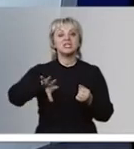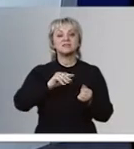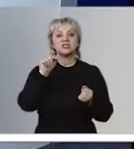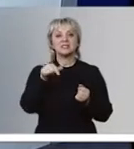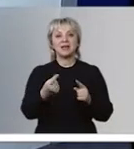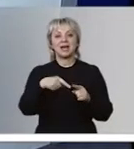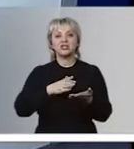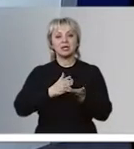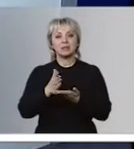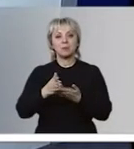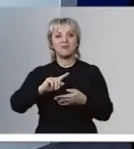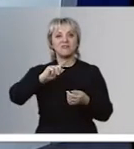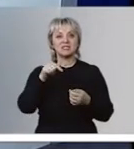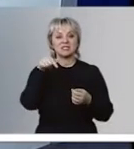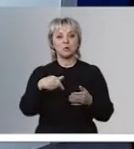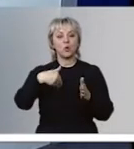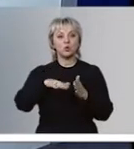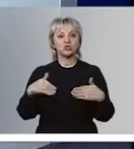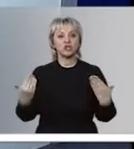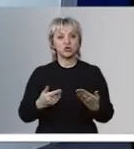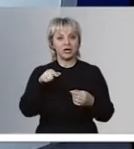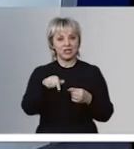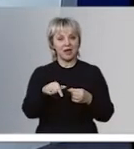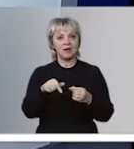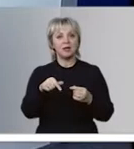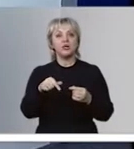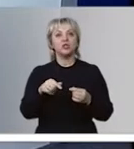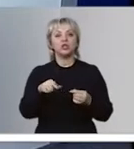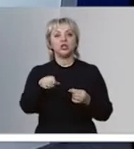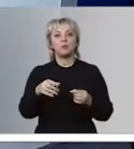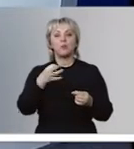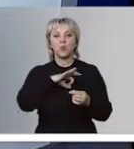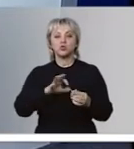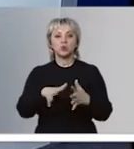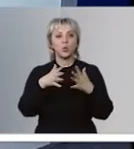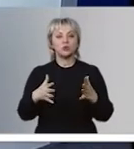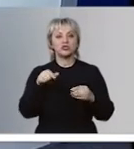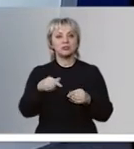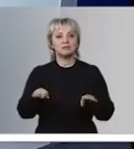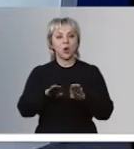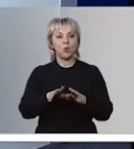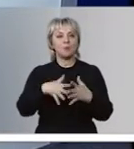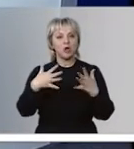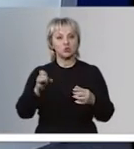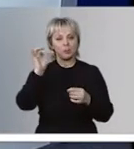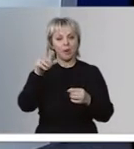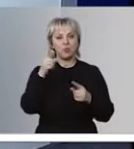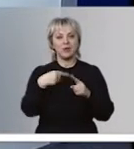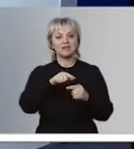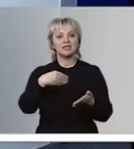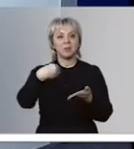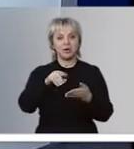всех этих направлений востребовано улучшение жилья, и тоже пользуется очень такой большой популярностью,